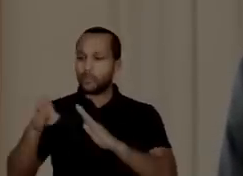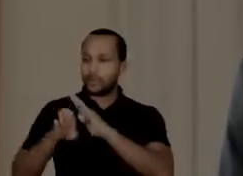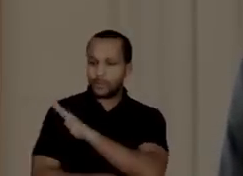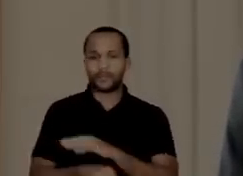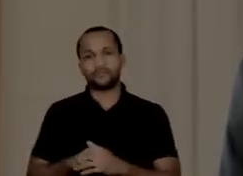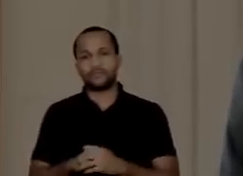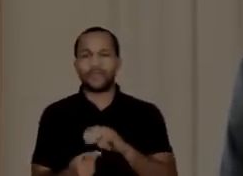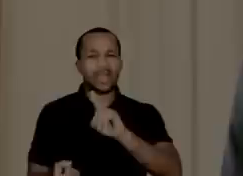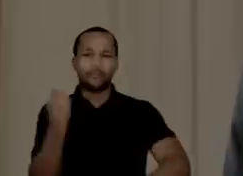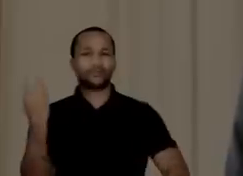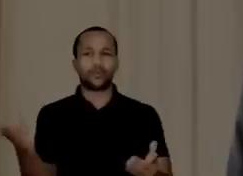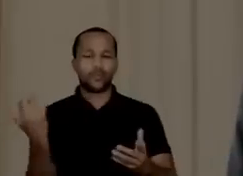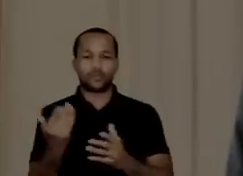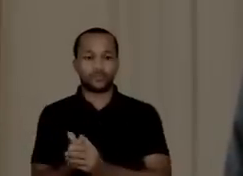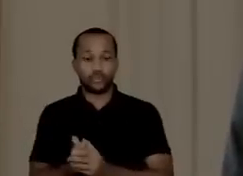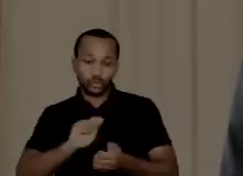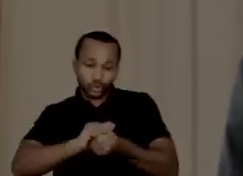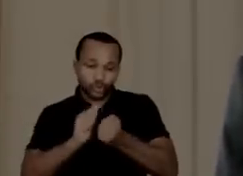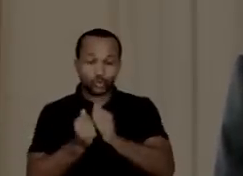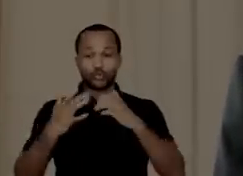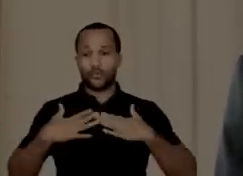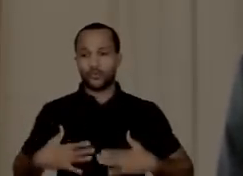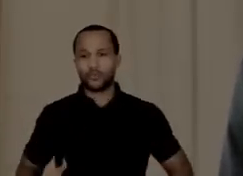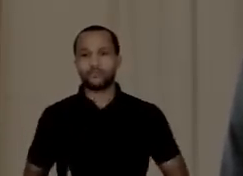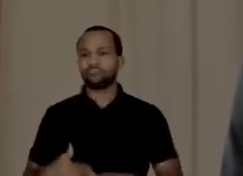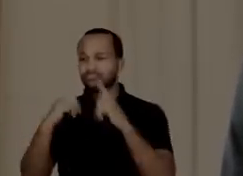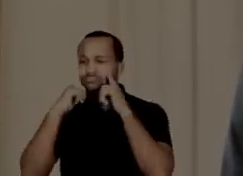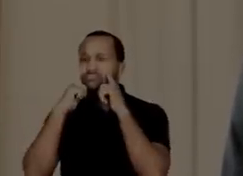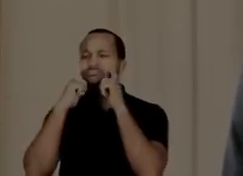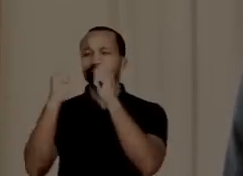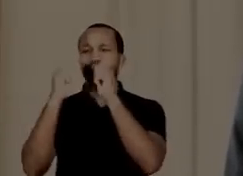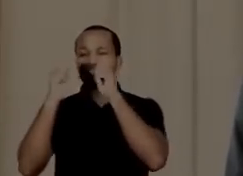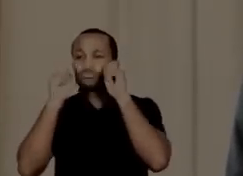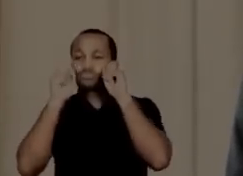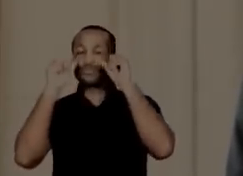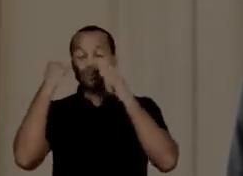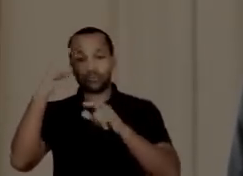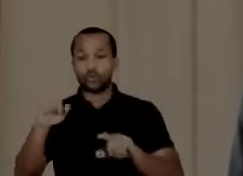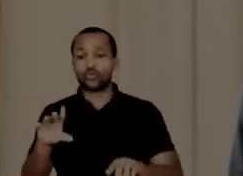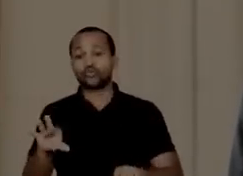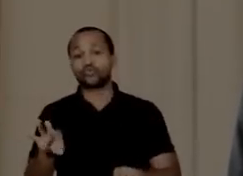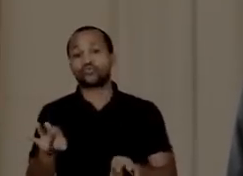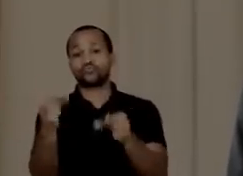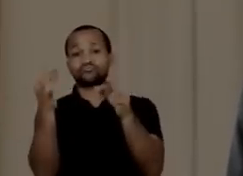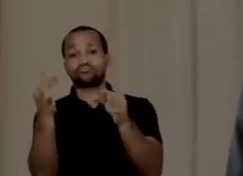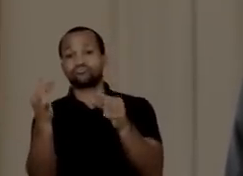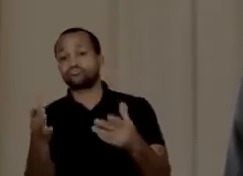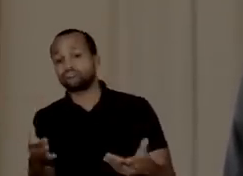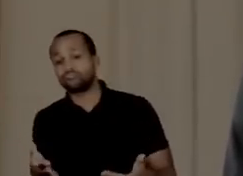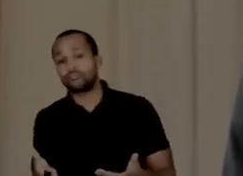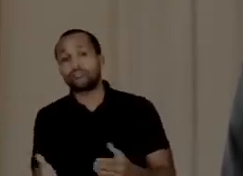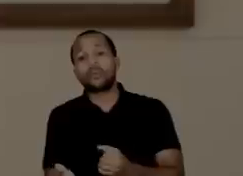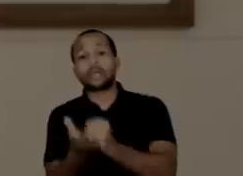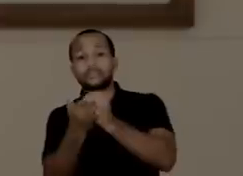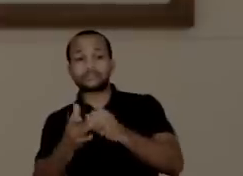nombre de drames, je veux le partager avec vous. Changeons nos comportements sur les routes, mobilisons-nous pour sauver des